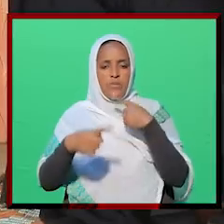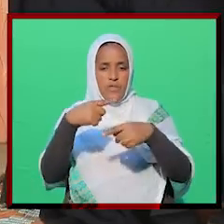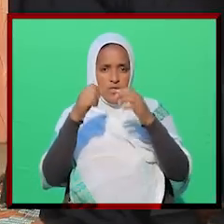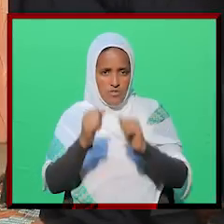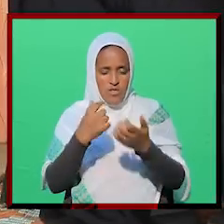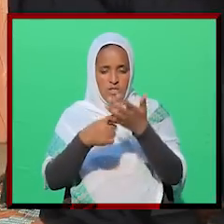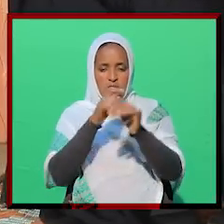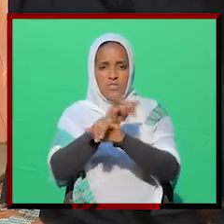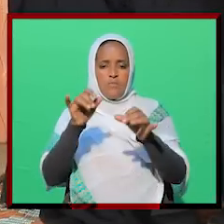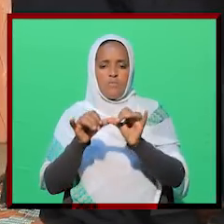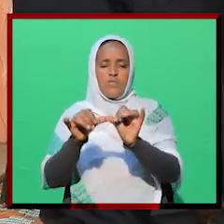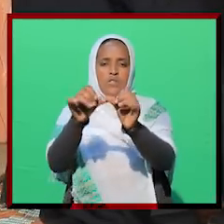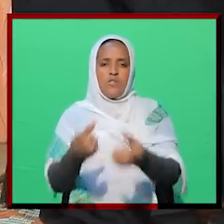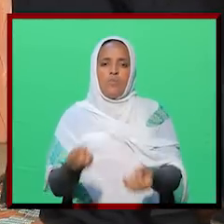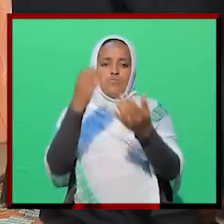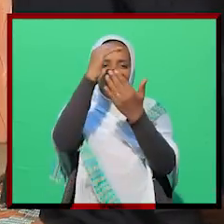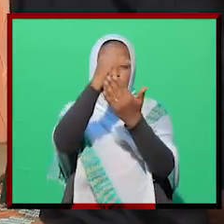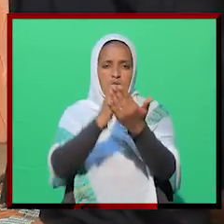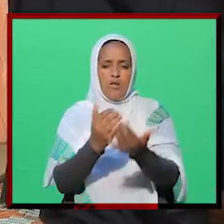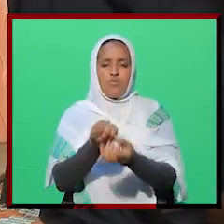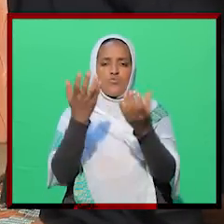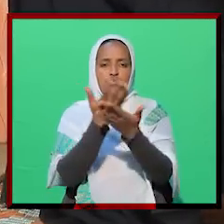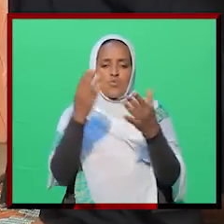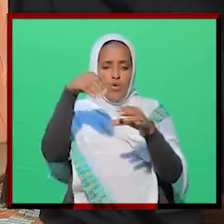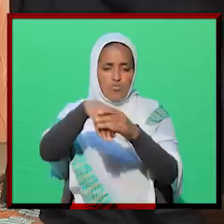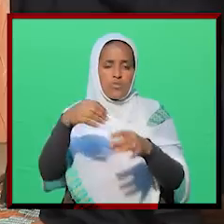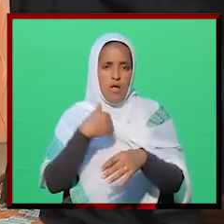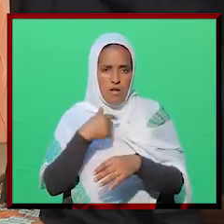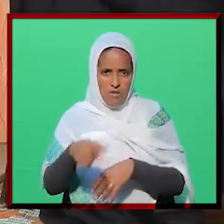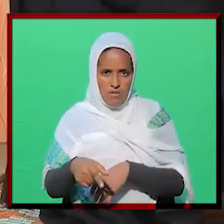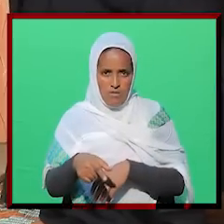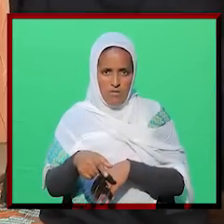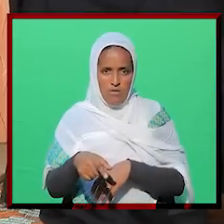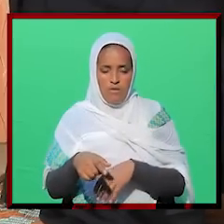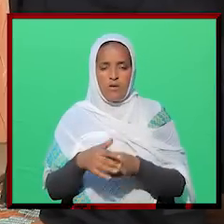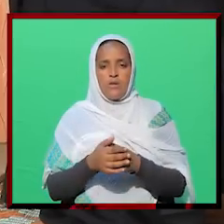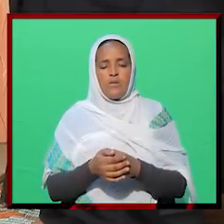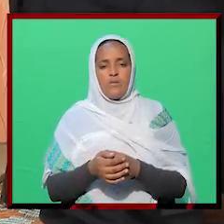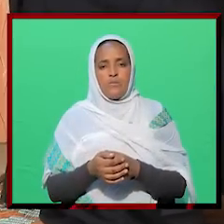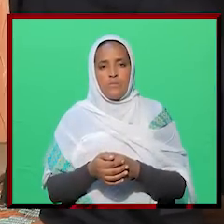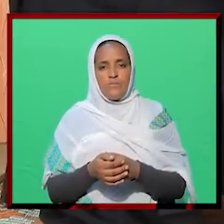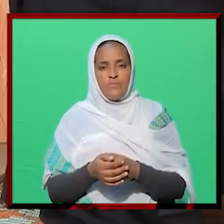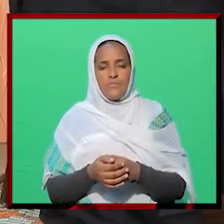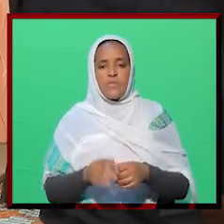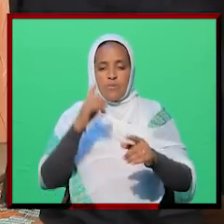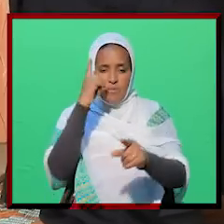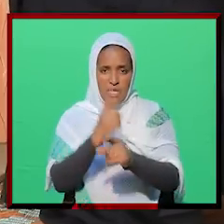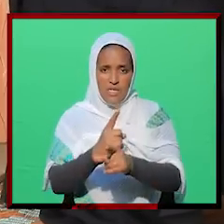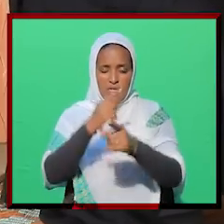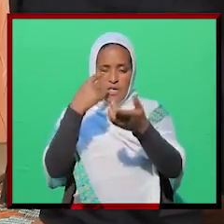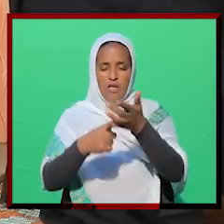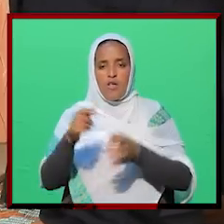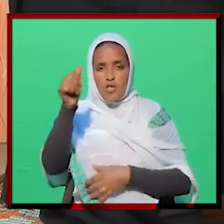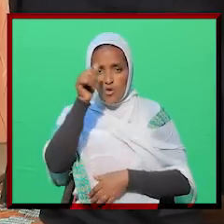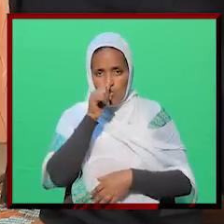የአንድ ቀን ውይይትም ሊሆን የሚችል ጉዳይ ነው የሚሆነው። ምክንያቱም ጉባኤያቱ ከተነሱ በወቅቱ የነበሩ መናፍቃን ተለይተው